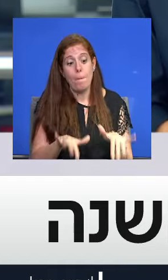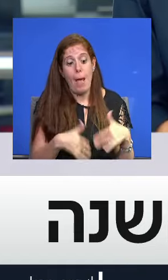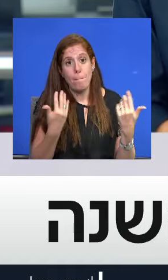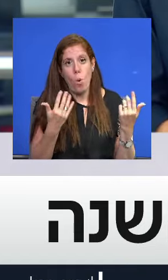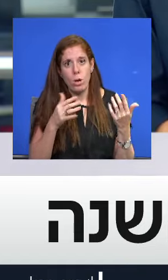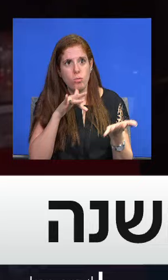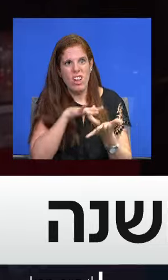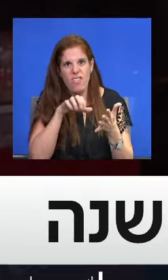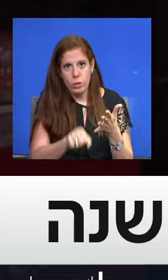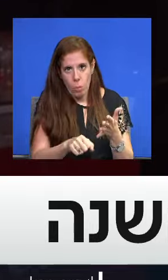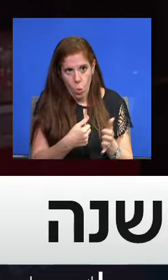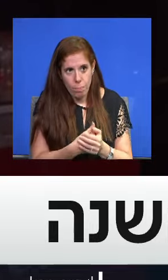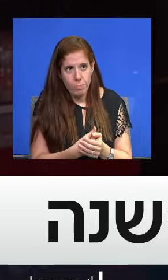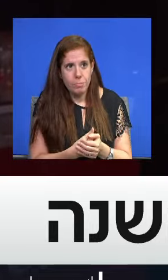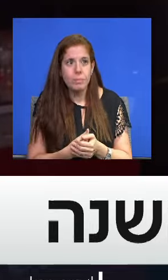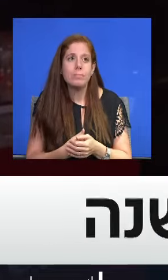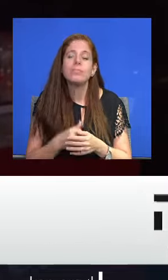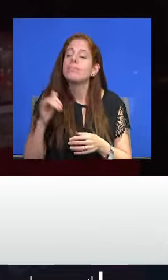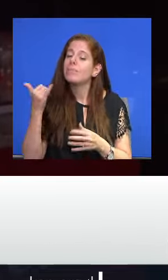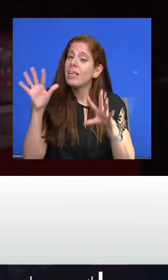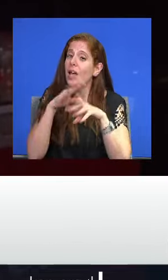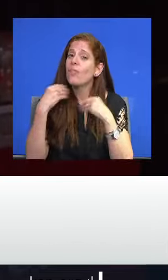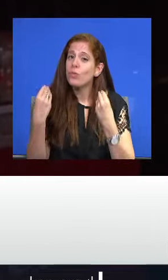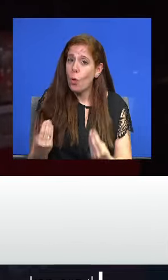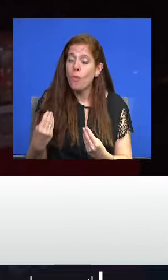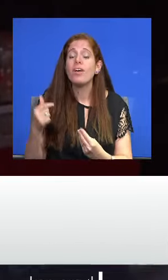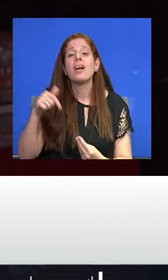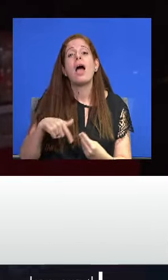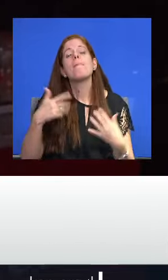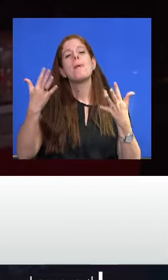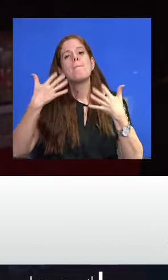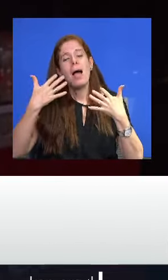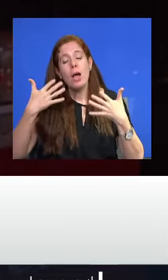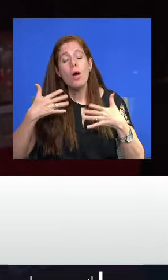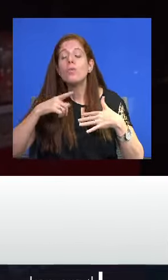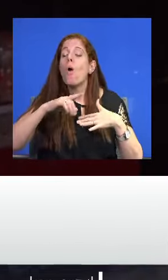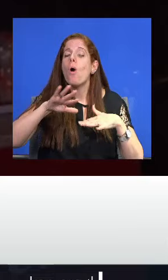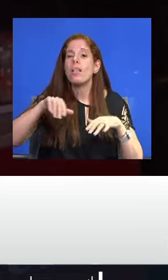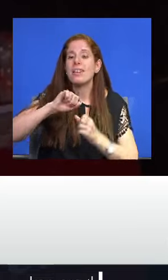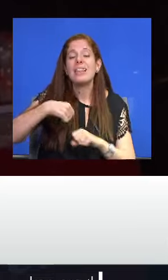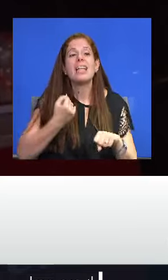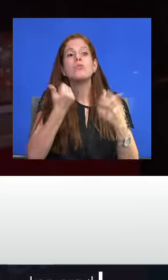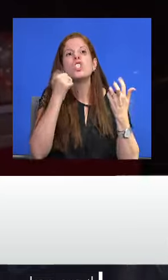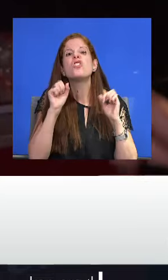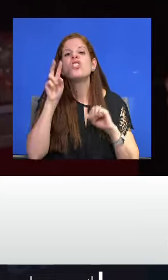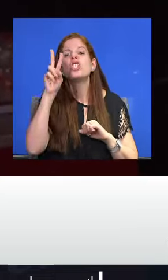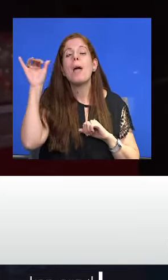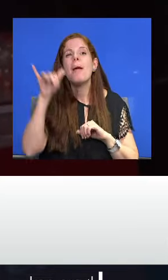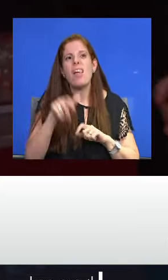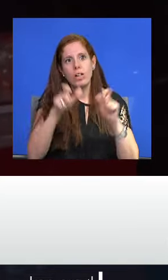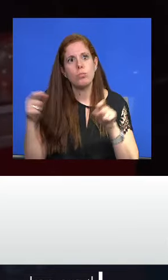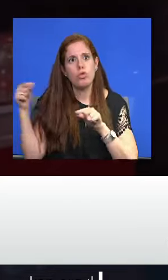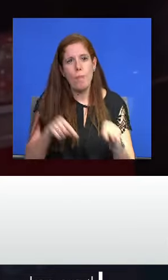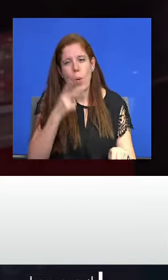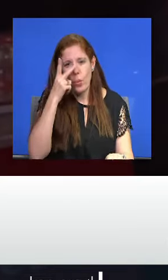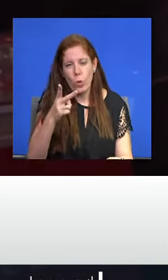מקום. כן, ערב טוב, כאן מפארק הירקון, אני כאן עם 62,000 איש שהגיעו לראות את ברונו מארס, שממש צפוי